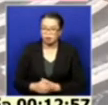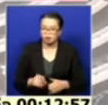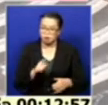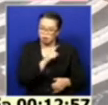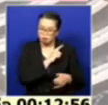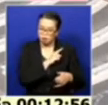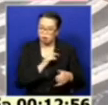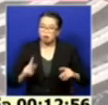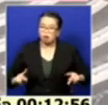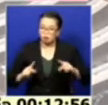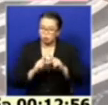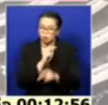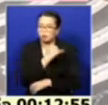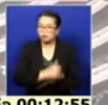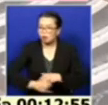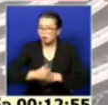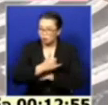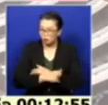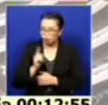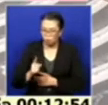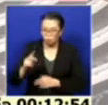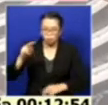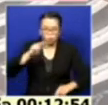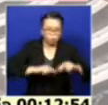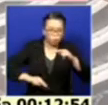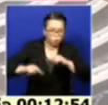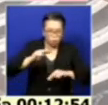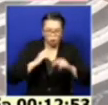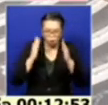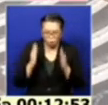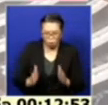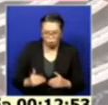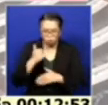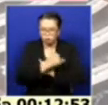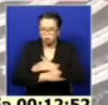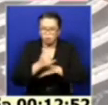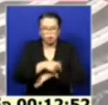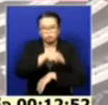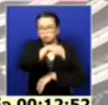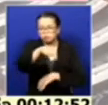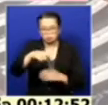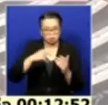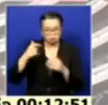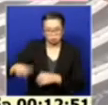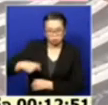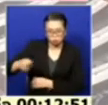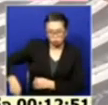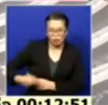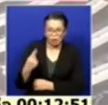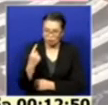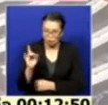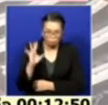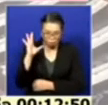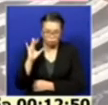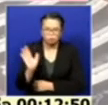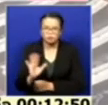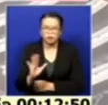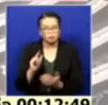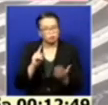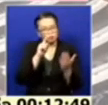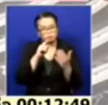นหนึ่งรัฐมนตรีต่างประเทศผมอยากจะเรียนสอบถามท่านอย่างนี้นะครับว่าหน้าที่กระทรวงการต่างประเ